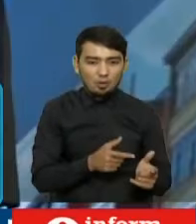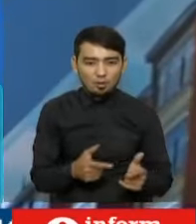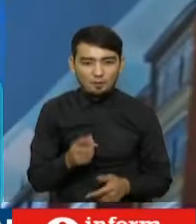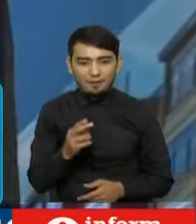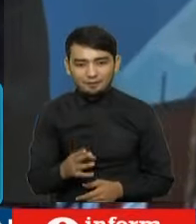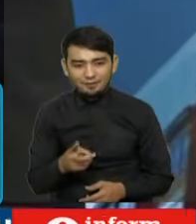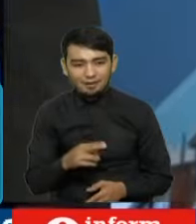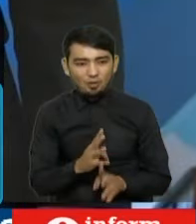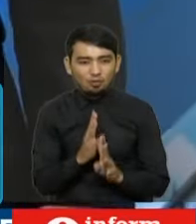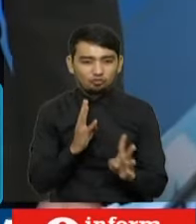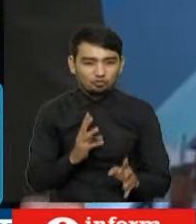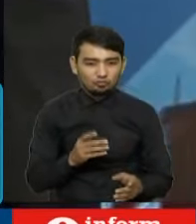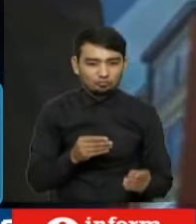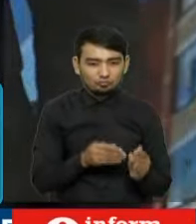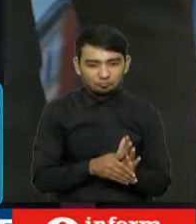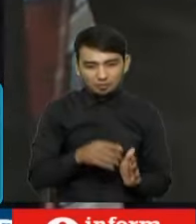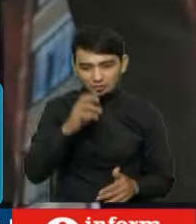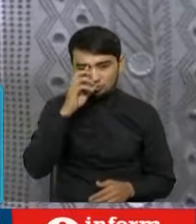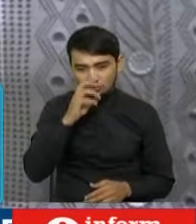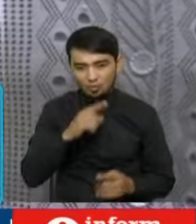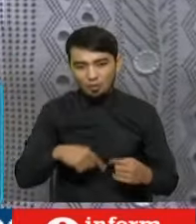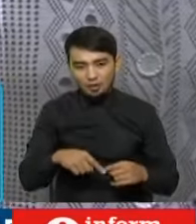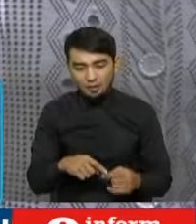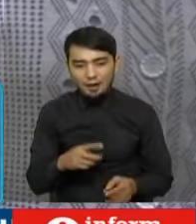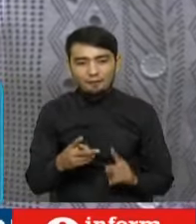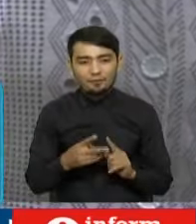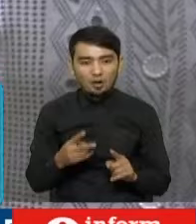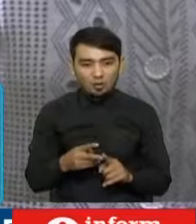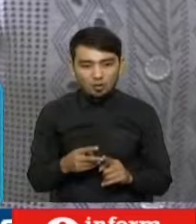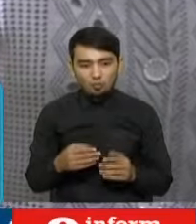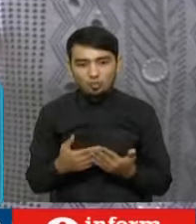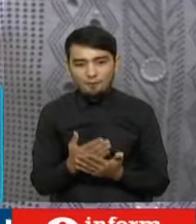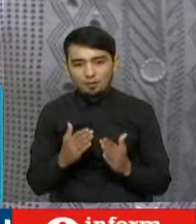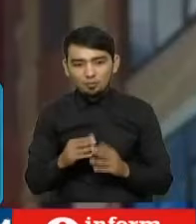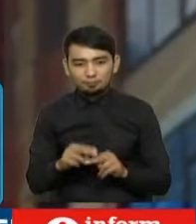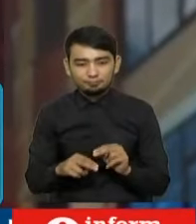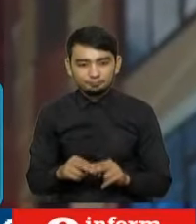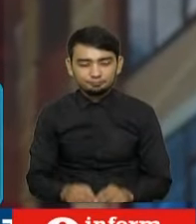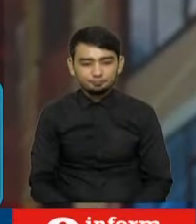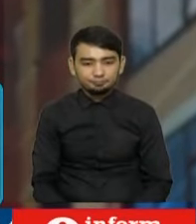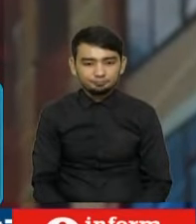для очередников за счет местных исполнительных органов. По второй возводят новые дома.